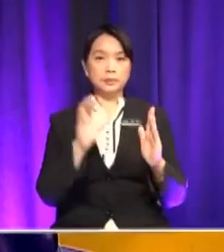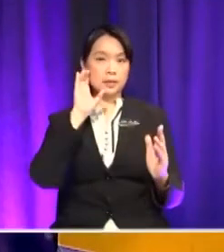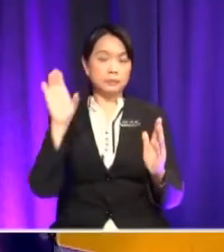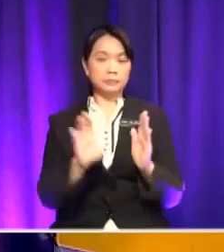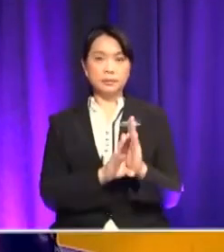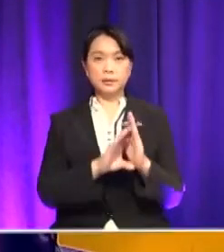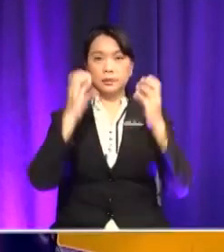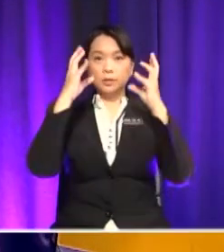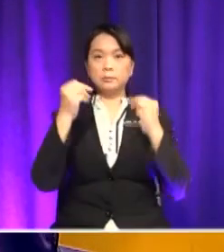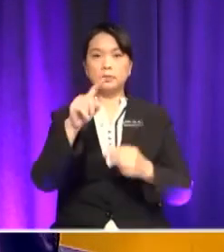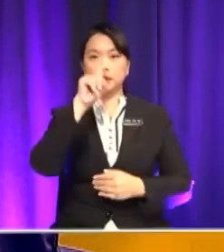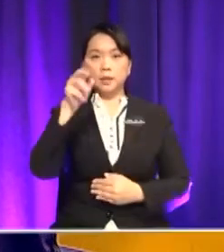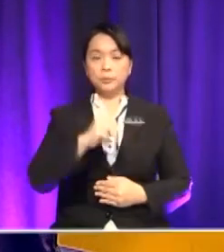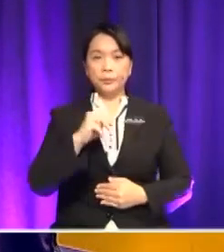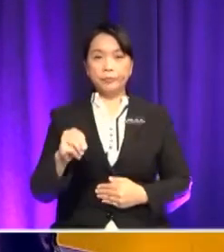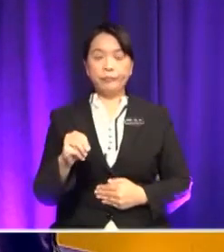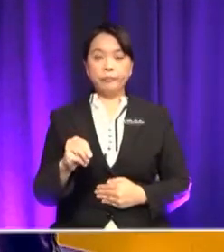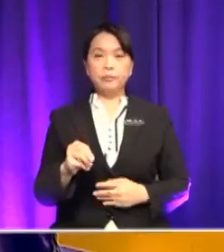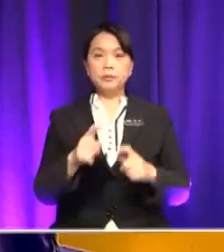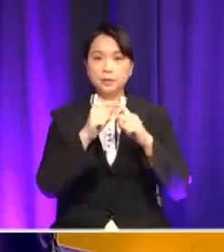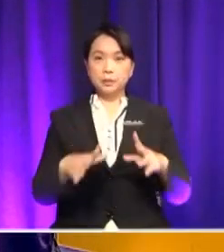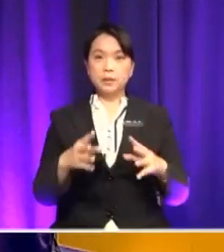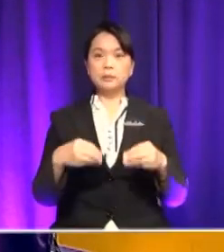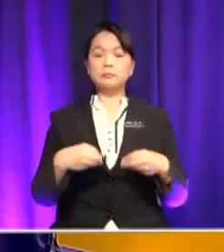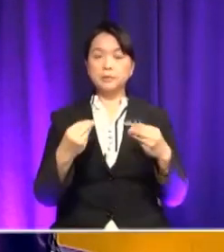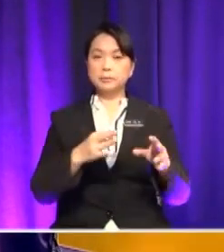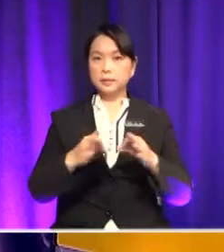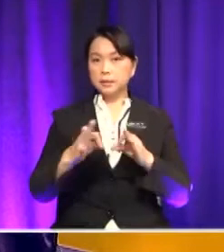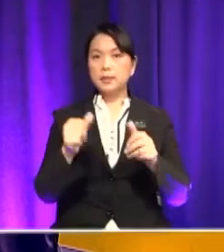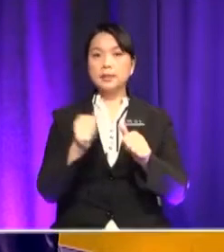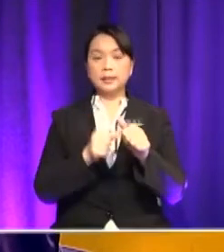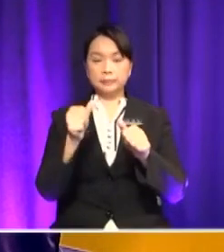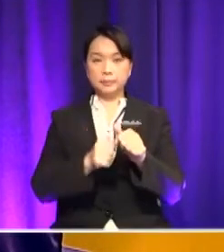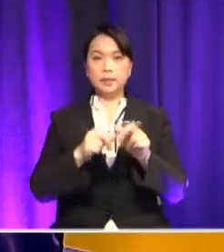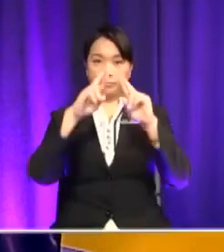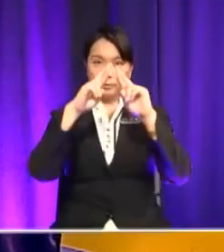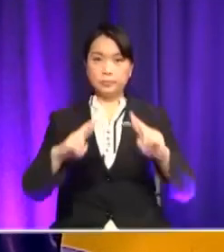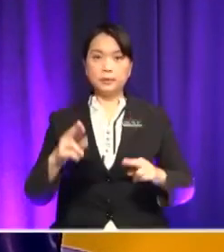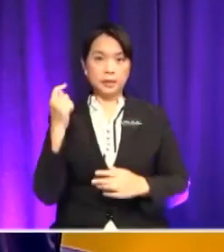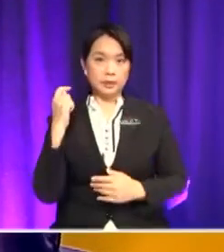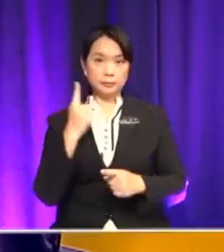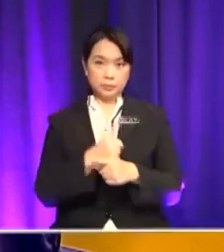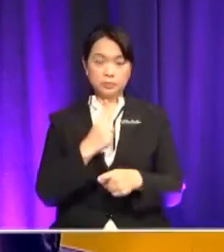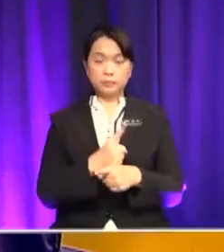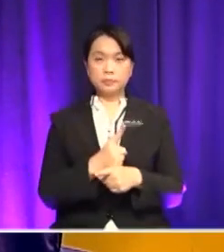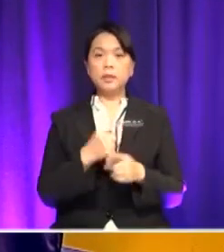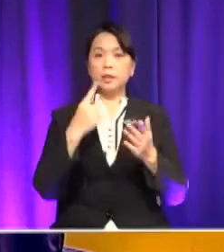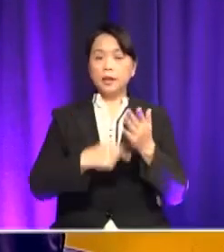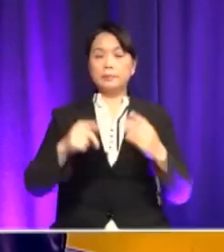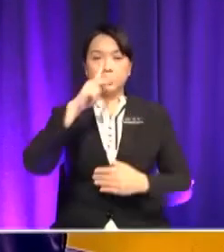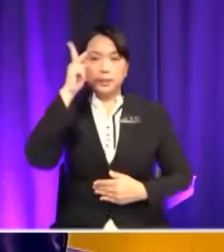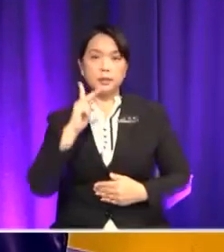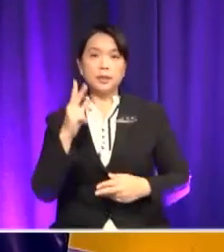sekalian, setelah cikgu memberi penerangan setiap jenis bumbung yang terdapat di atas meja tadi, apakah